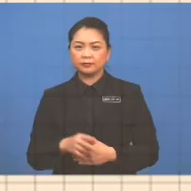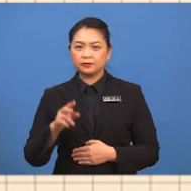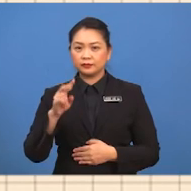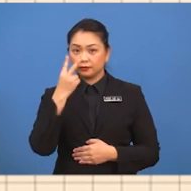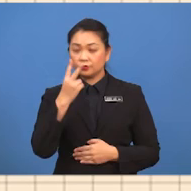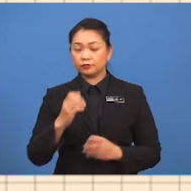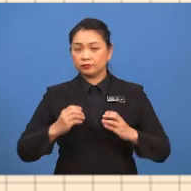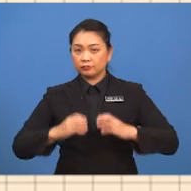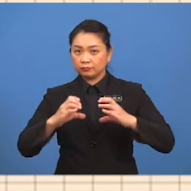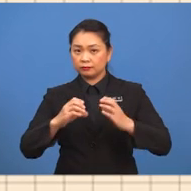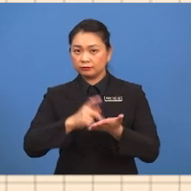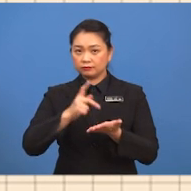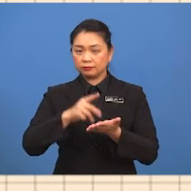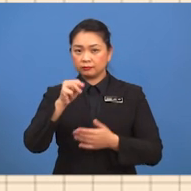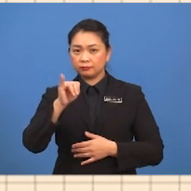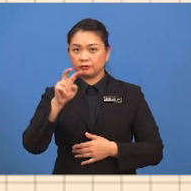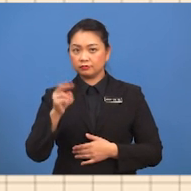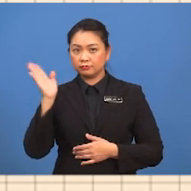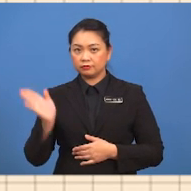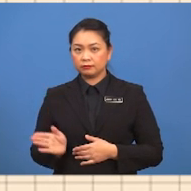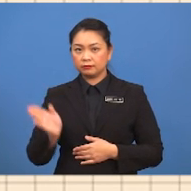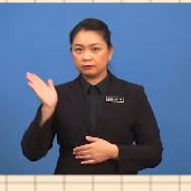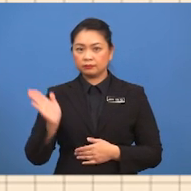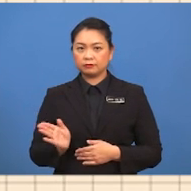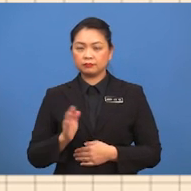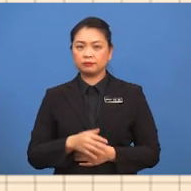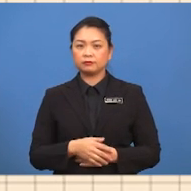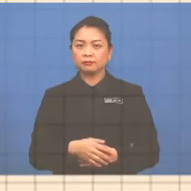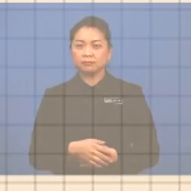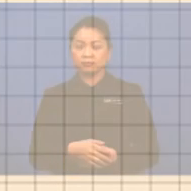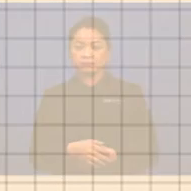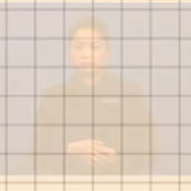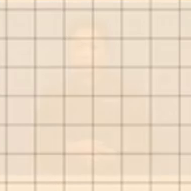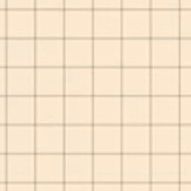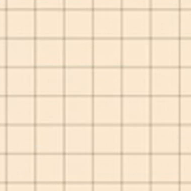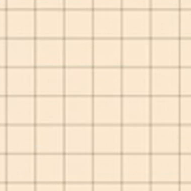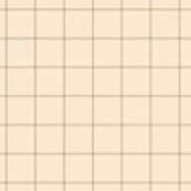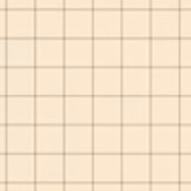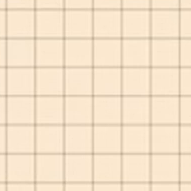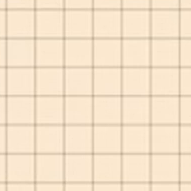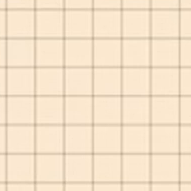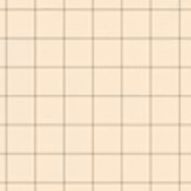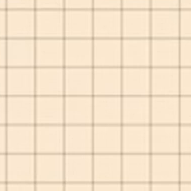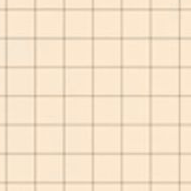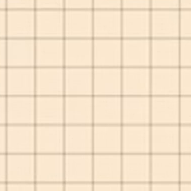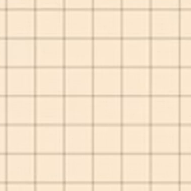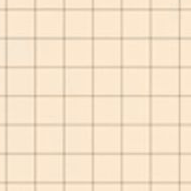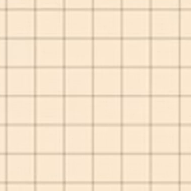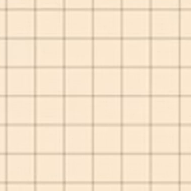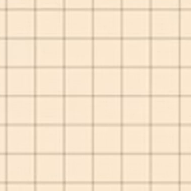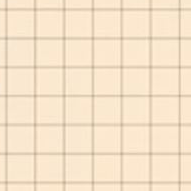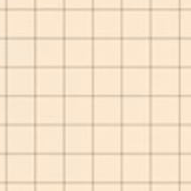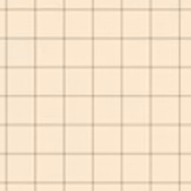2·70 tambah 6·80 tambah 2·90 bahagi